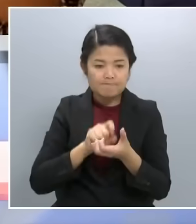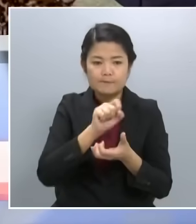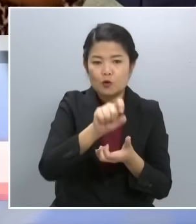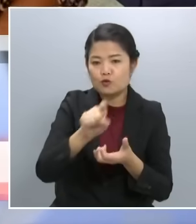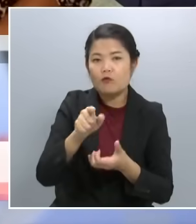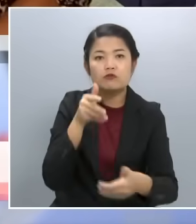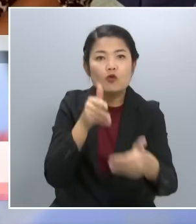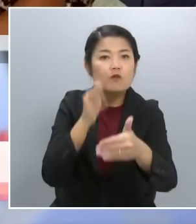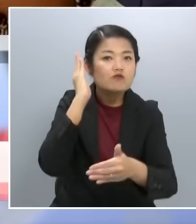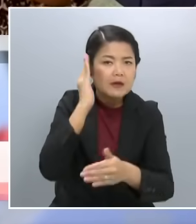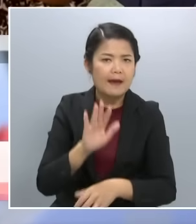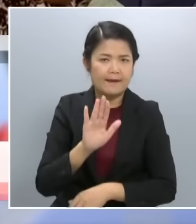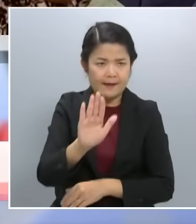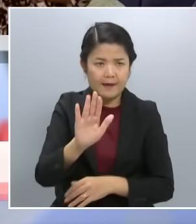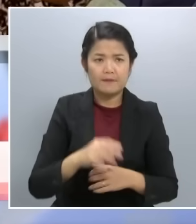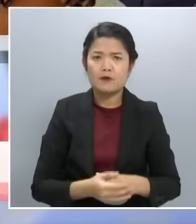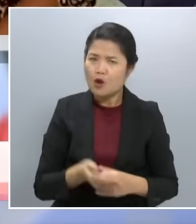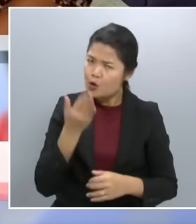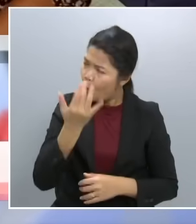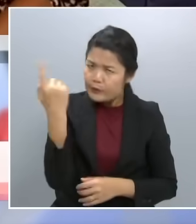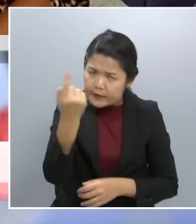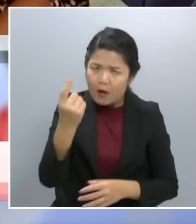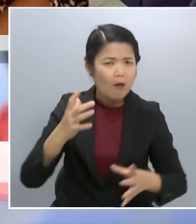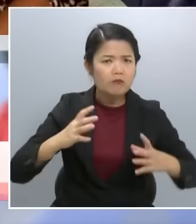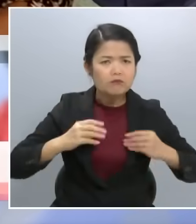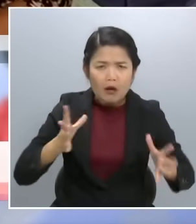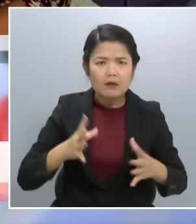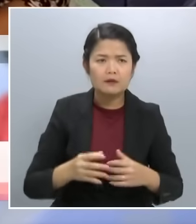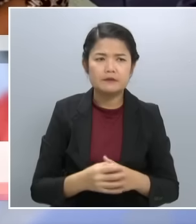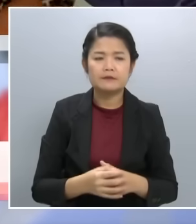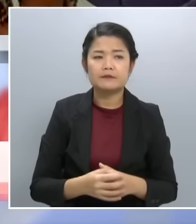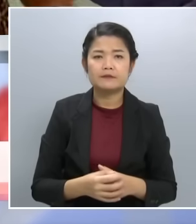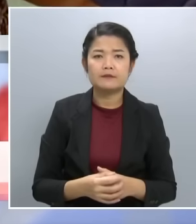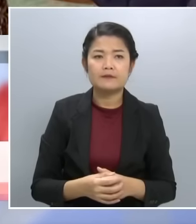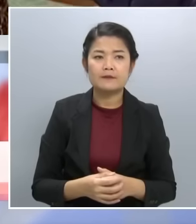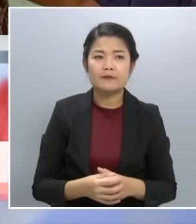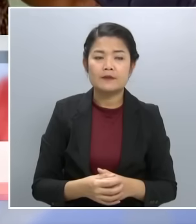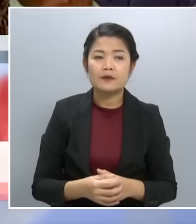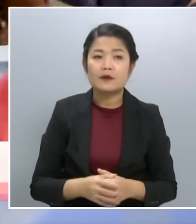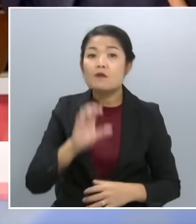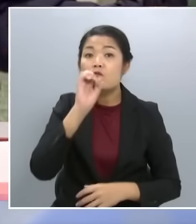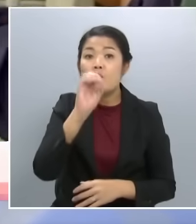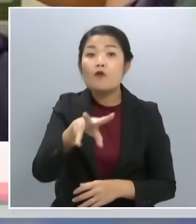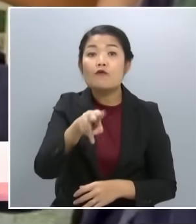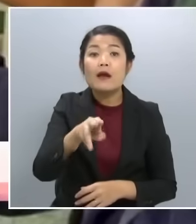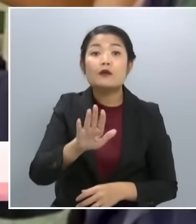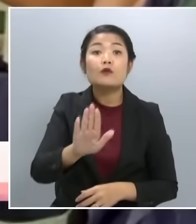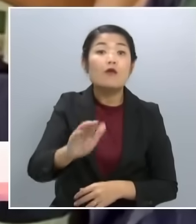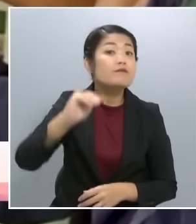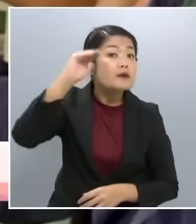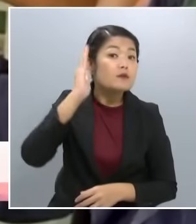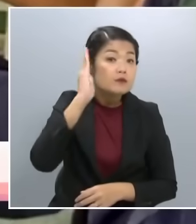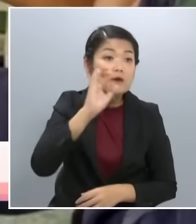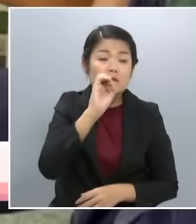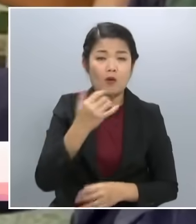เลยเขาขอเรื่องนี้ชีวิตเขคือเขารับไม่ได้เรื่องนี้เรื่องเดียวแล้วเาบอกกับพี่สะใภ้ว่าวันเนี้ยเดี๋ยวเขาจะไป